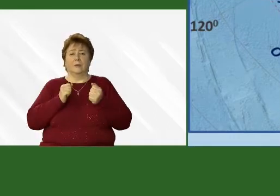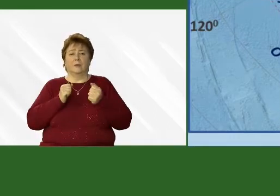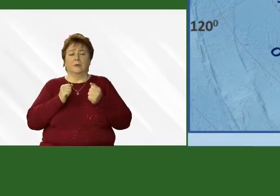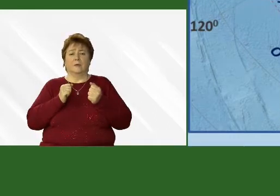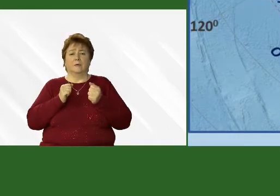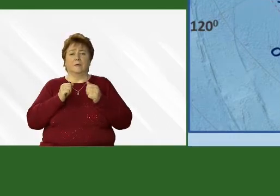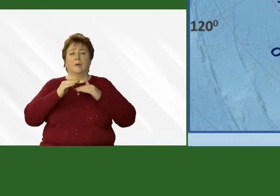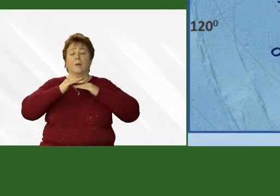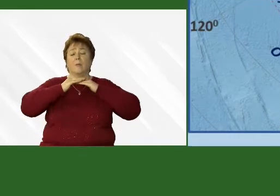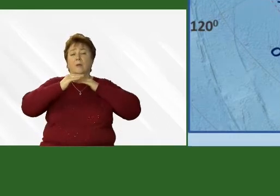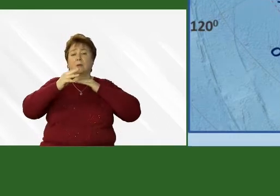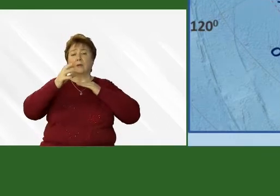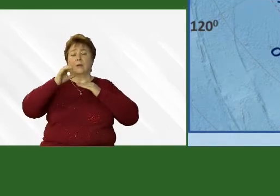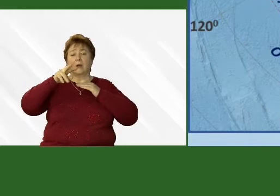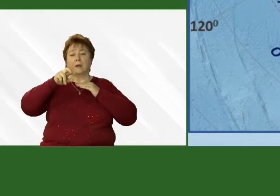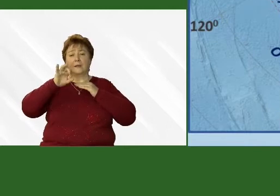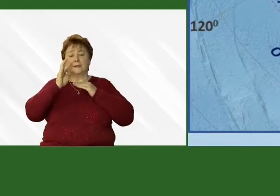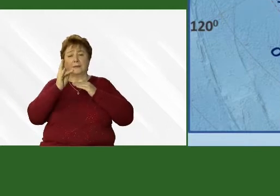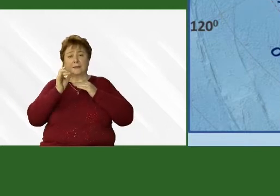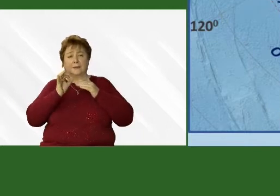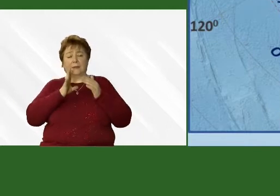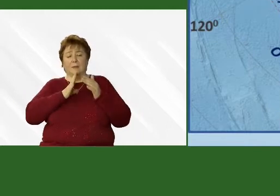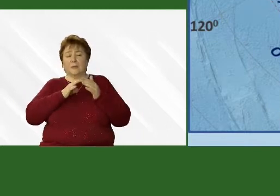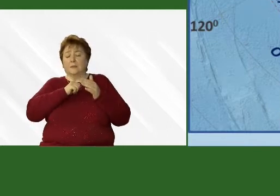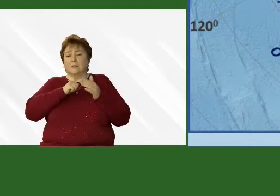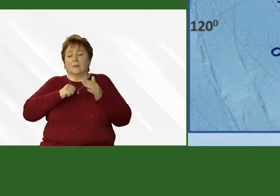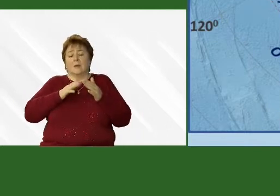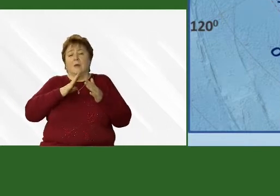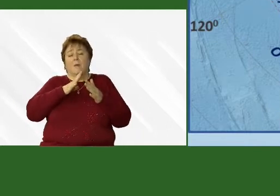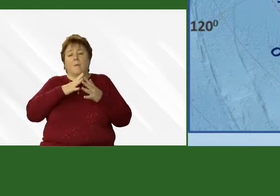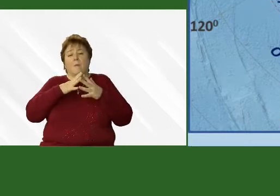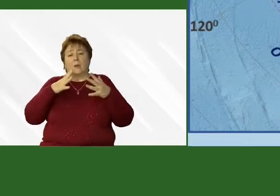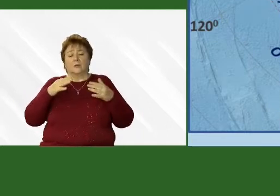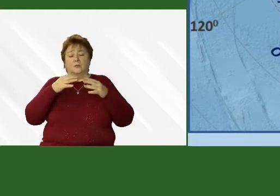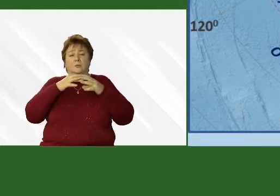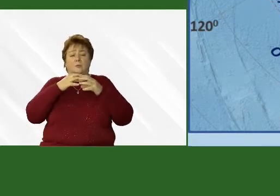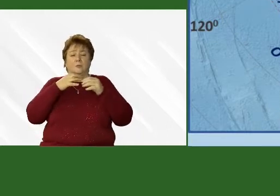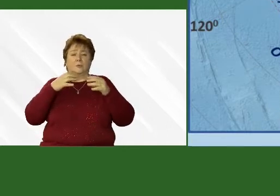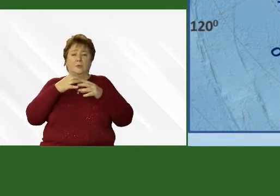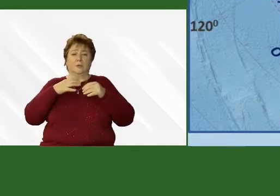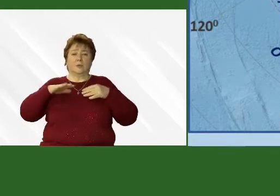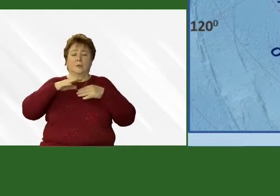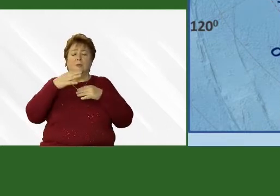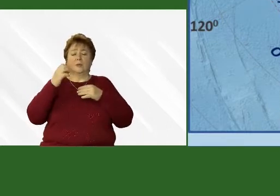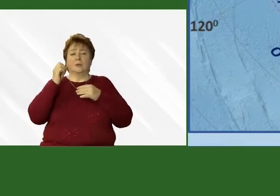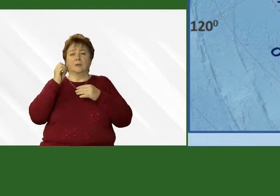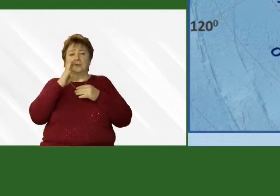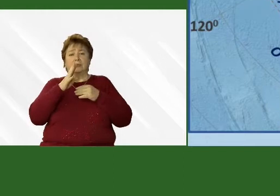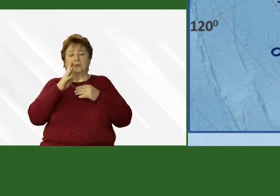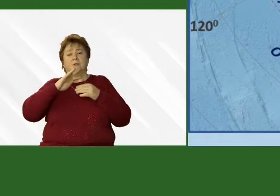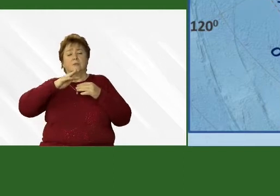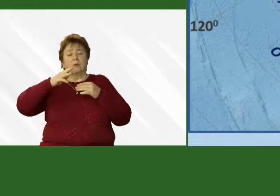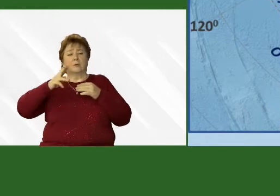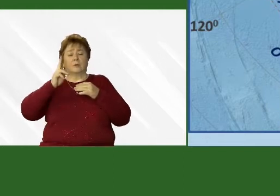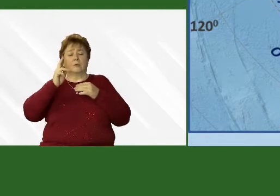покрова. Покровное оледенение Антарктиды – самое большое на Земле – 14 миллионов квадратных